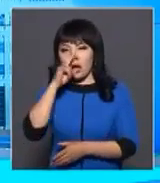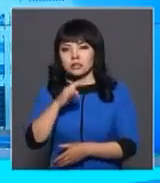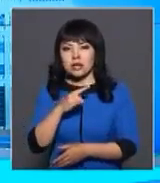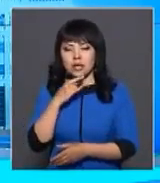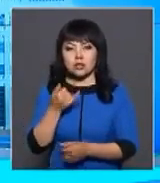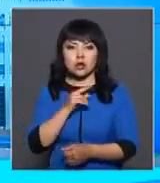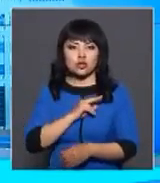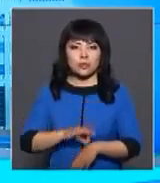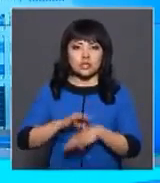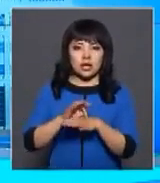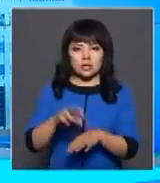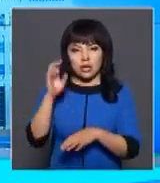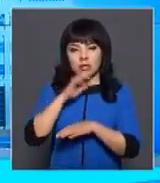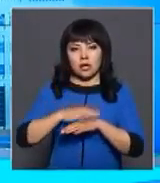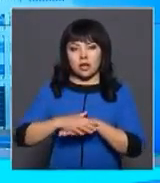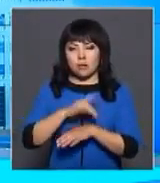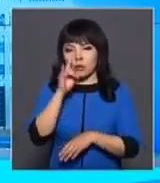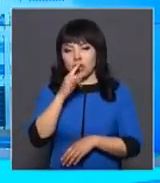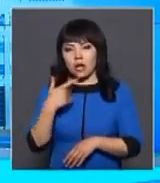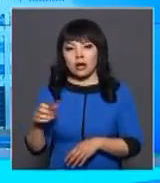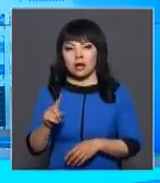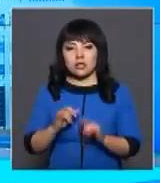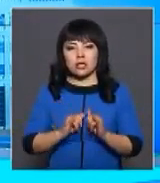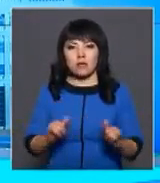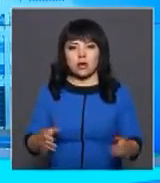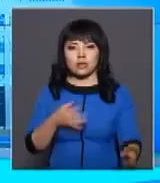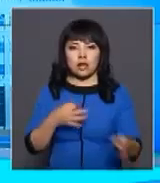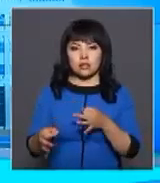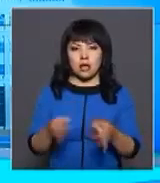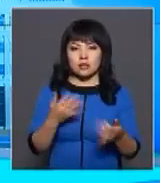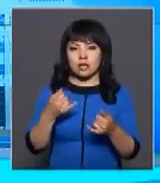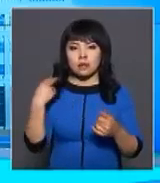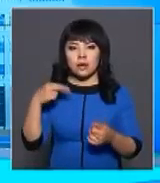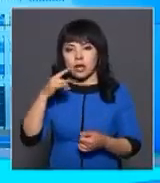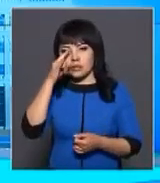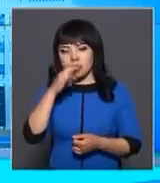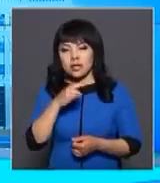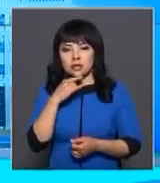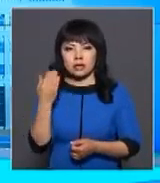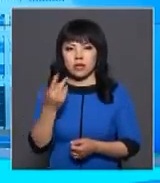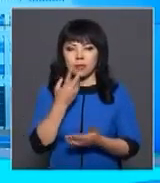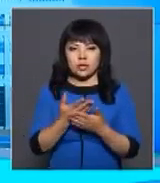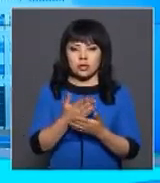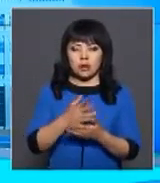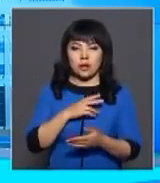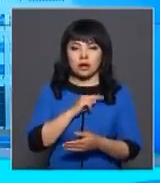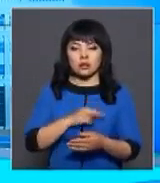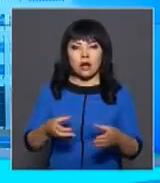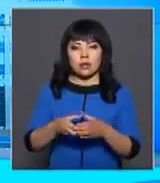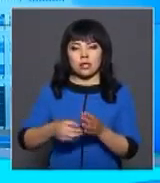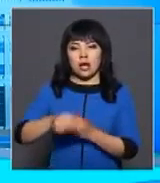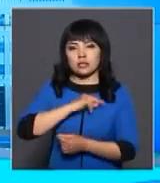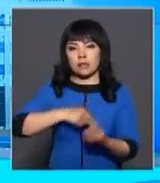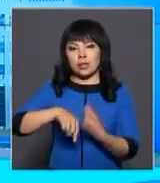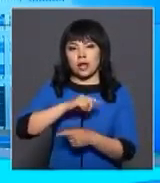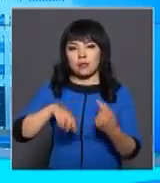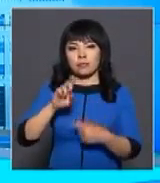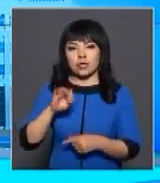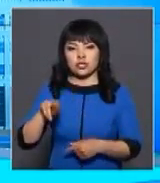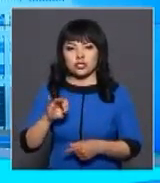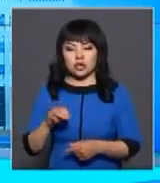жұмысы және еліміздің мұнайға саласын дамыту жайы талқыланды. Қазақстан президенті компания қызметіндегі өзгерістерге оның BG